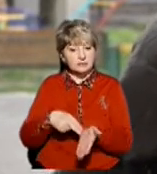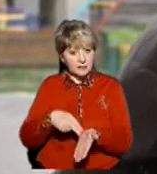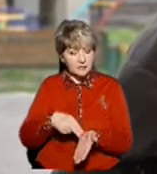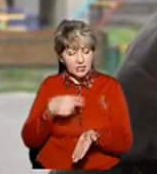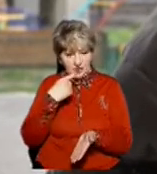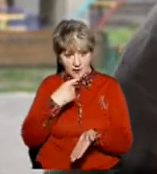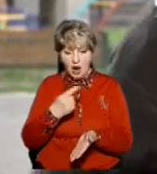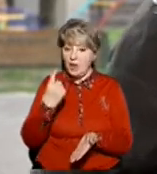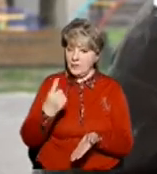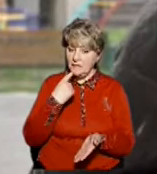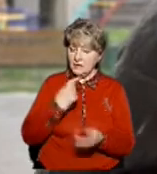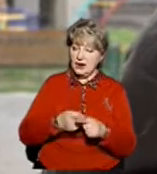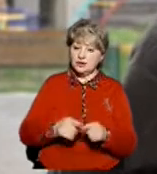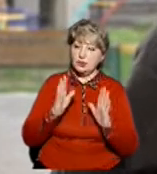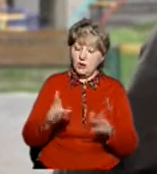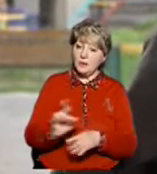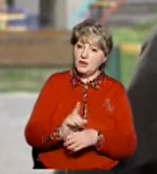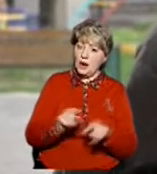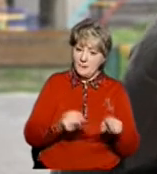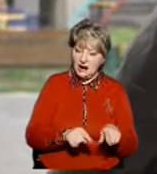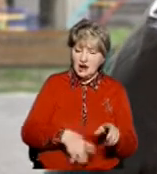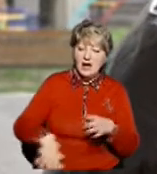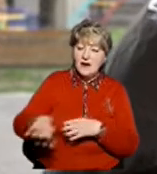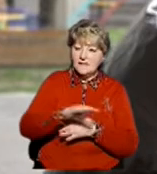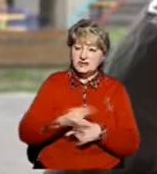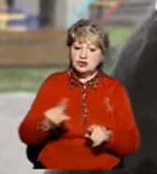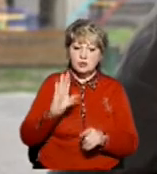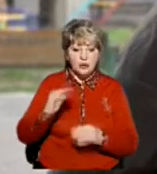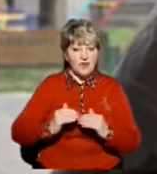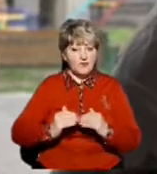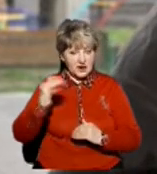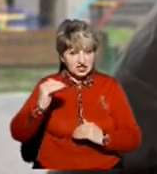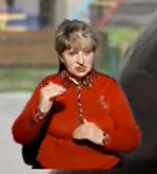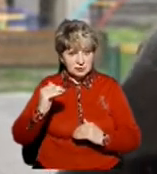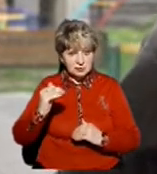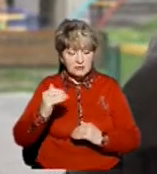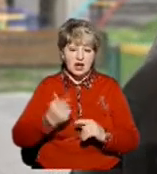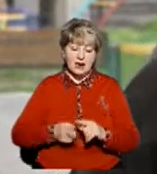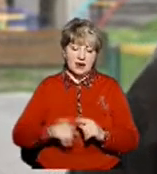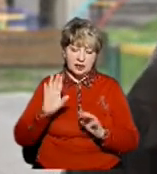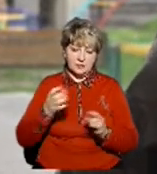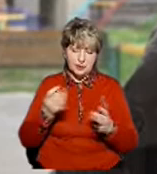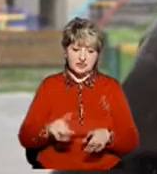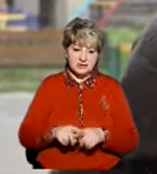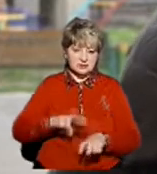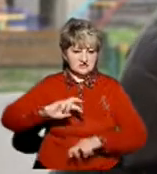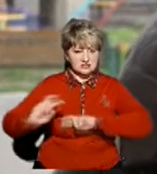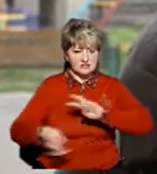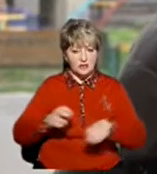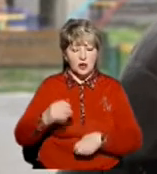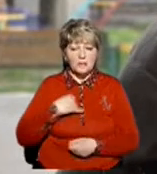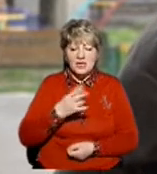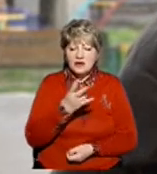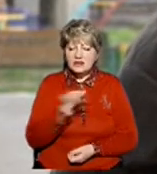от одна, я говорю, ось це буде нормальна. Вся, яка буде вища, оце моя фраза, це буде мародерська ціна. І в мене